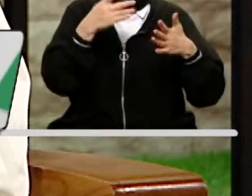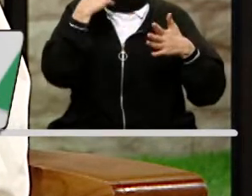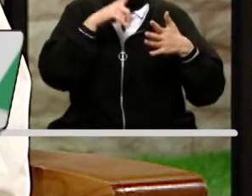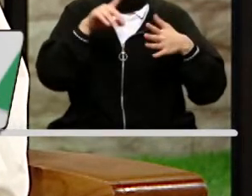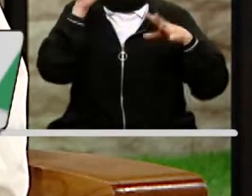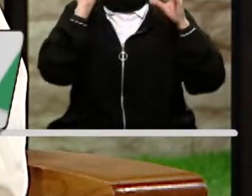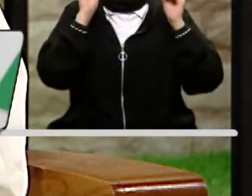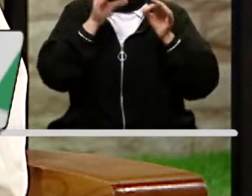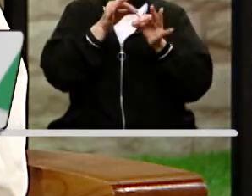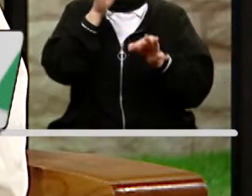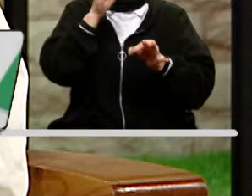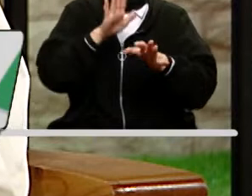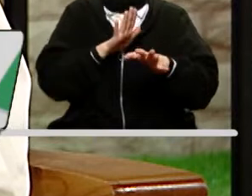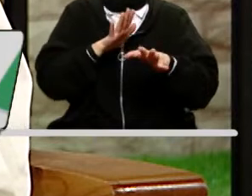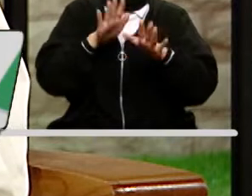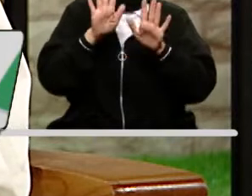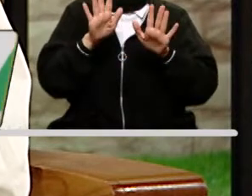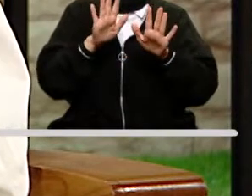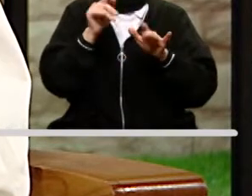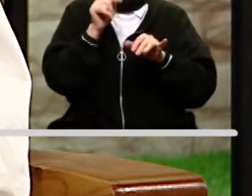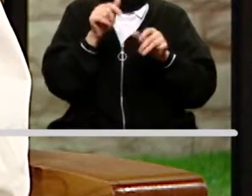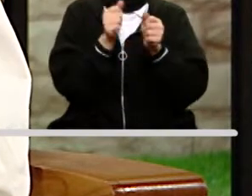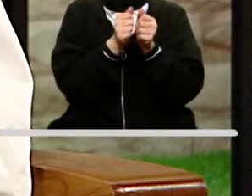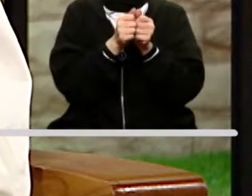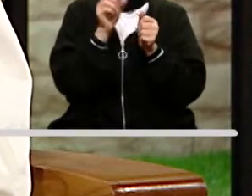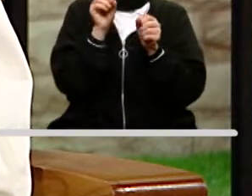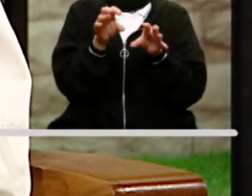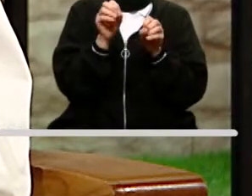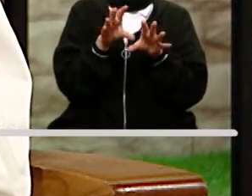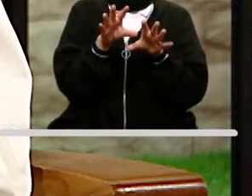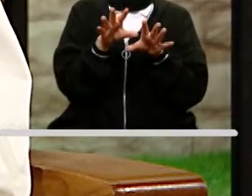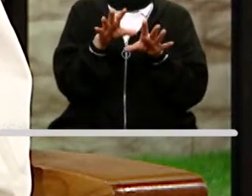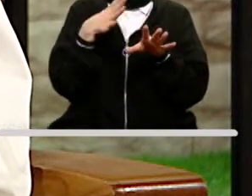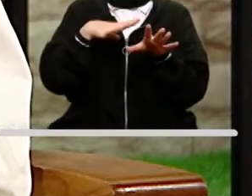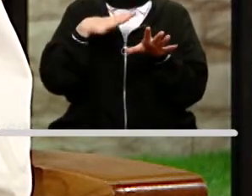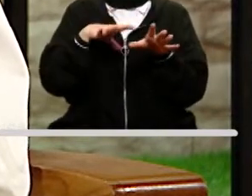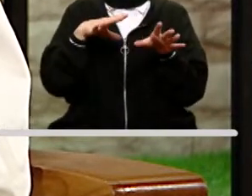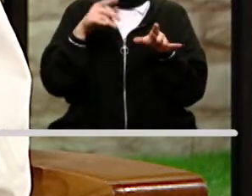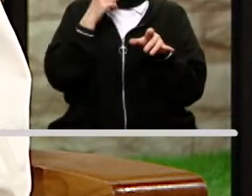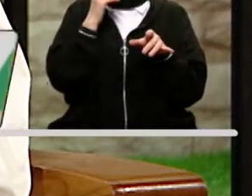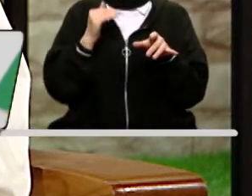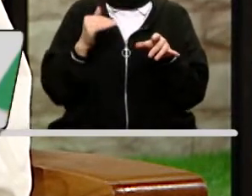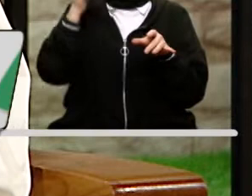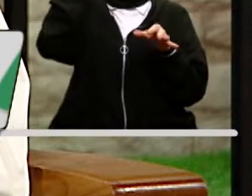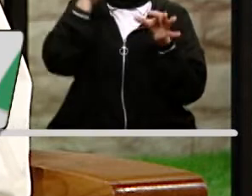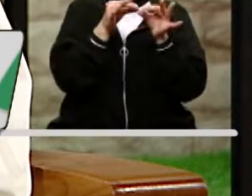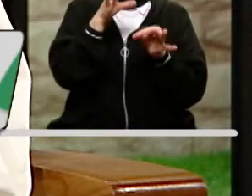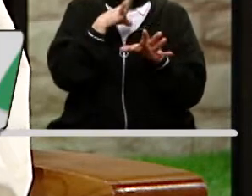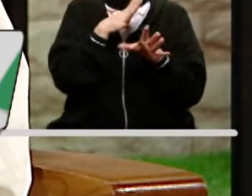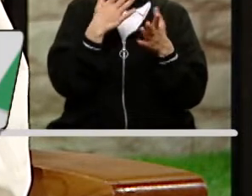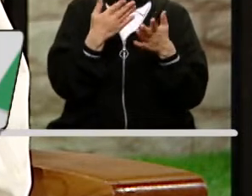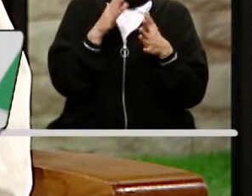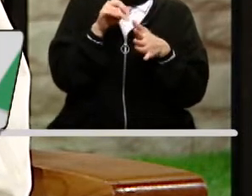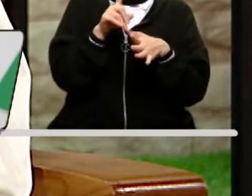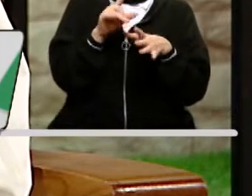öğrenen insan yavrusu değil. Onunla birlikte öğretme isteği, o merak bizde de var. Küçük bir çocuk görünce hemen bir oyuncak veririz. Hadi bak bakalım bir